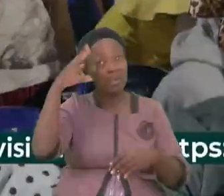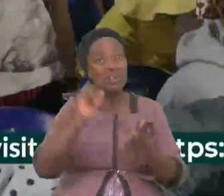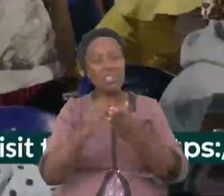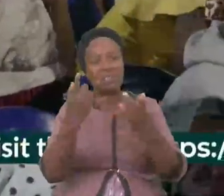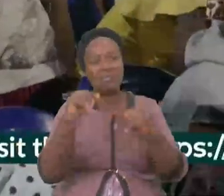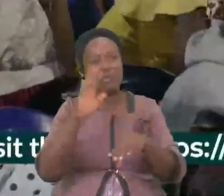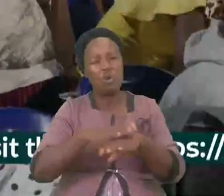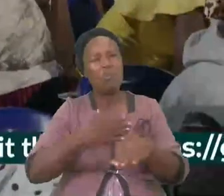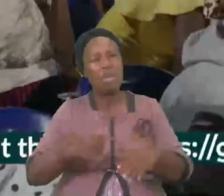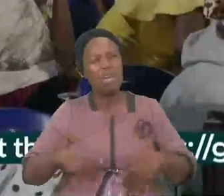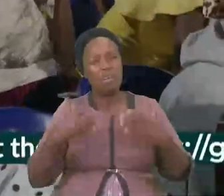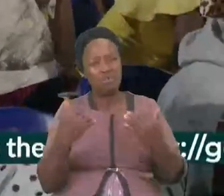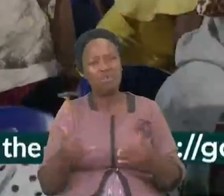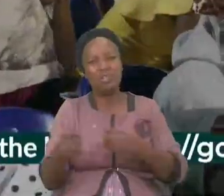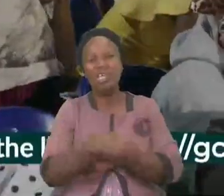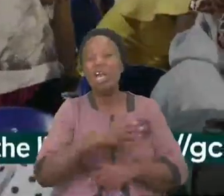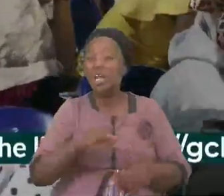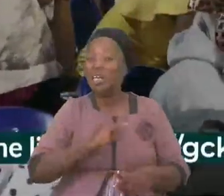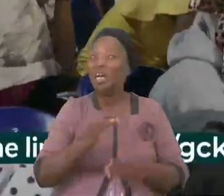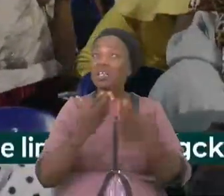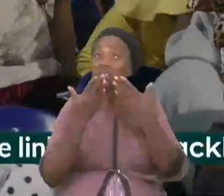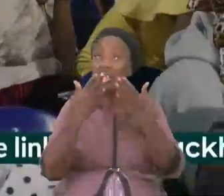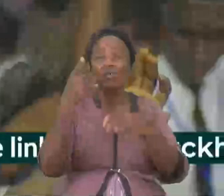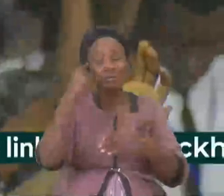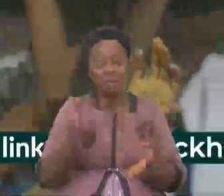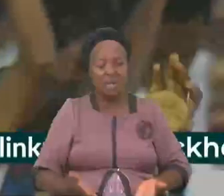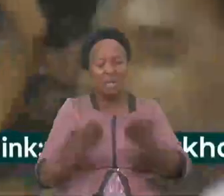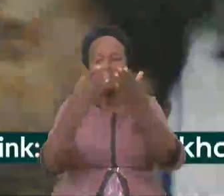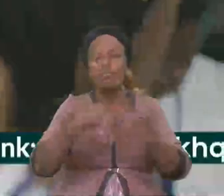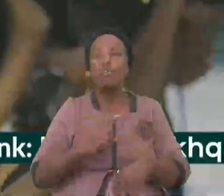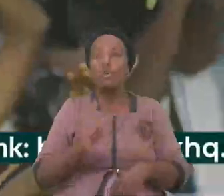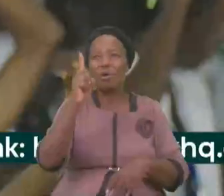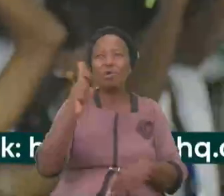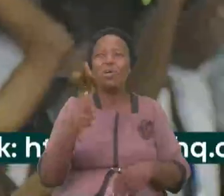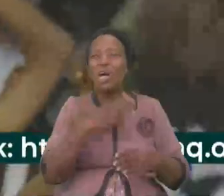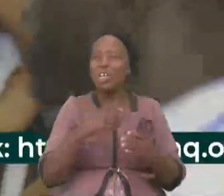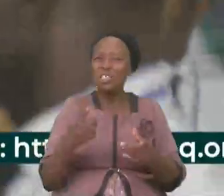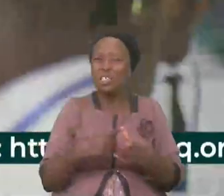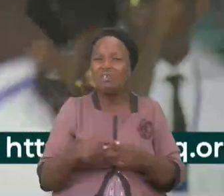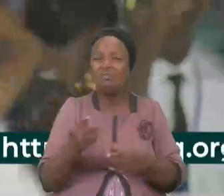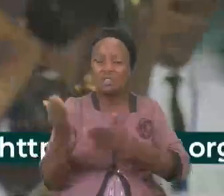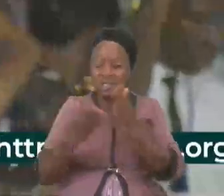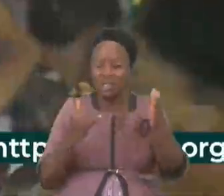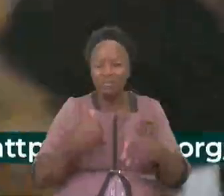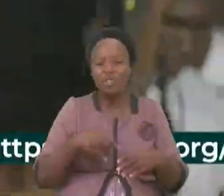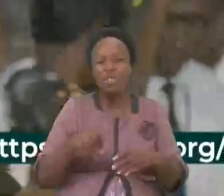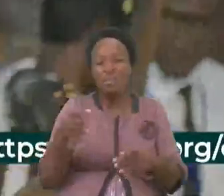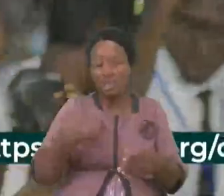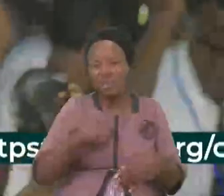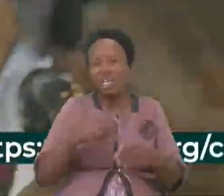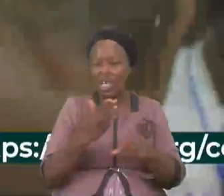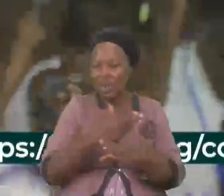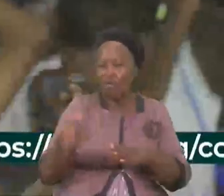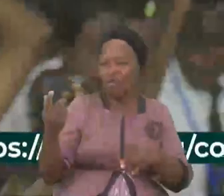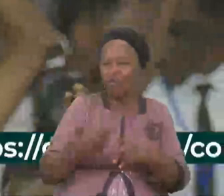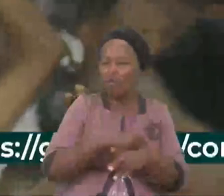Ta grâce qui me parvient. Merci parce que tu m'élèves de cette humiliation et tu me conduis